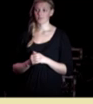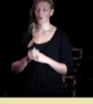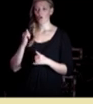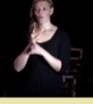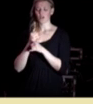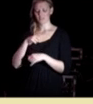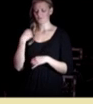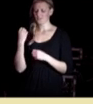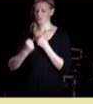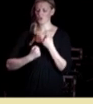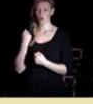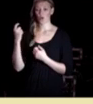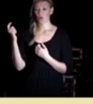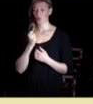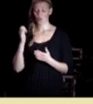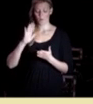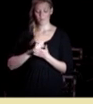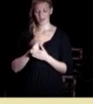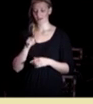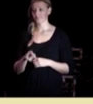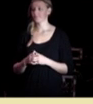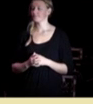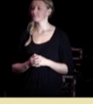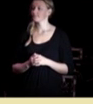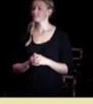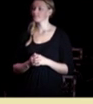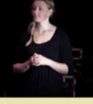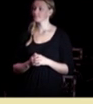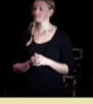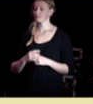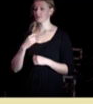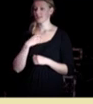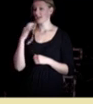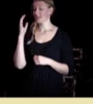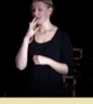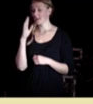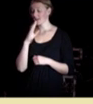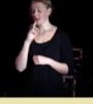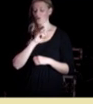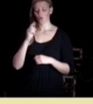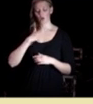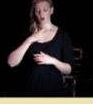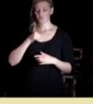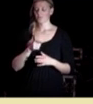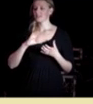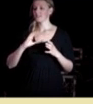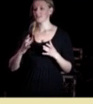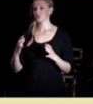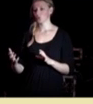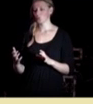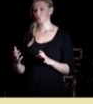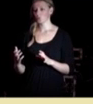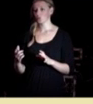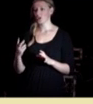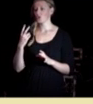Så hvordan skal vi gjøre noe med dette? Jeg tenker at når vi har en sånn situasjon